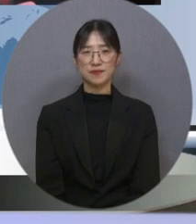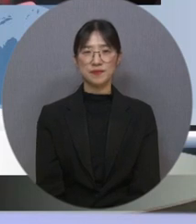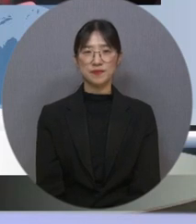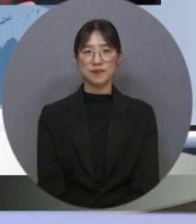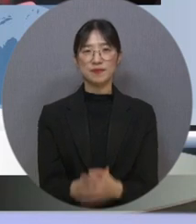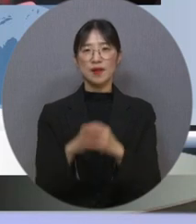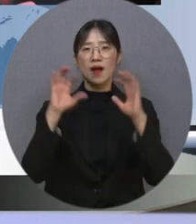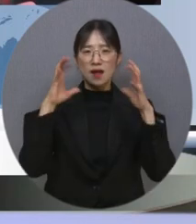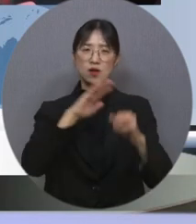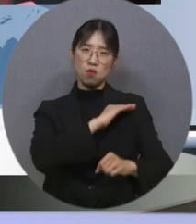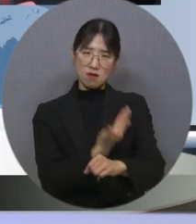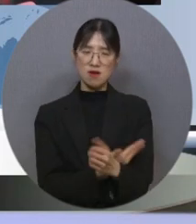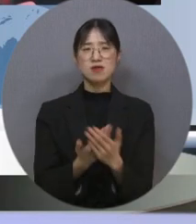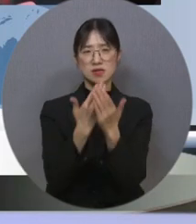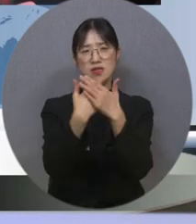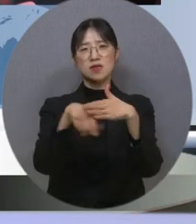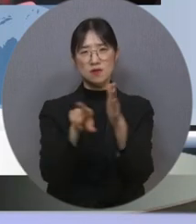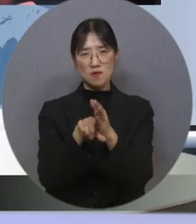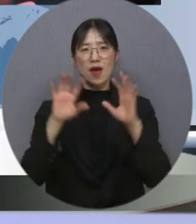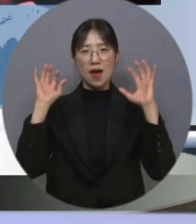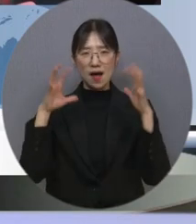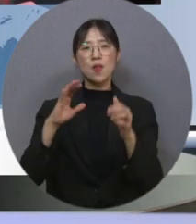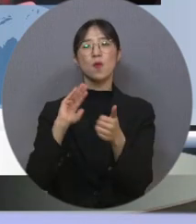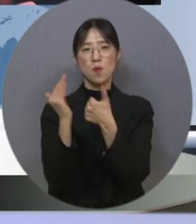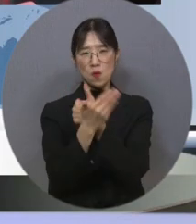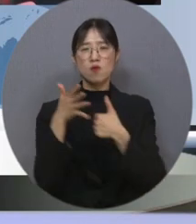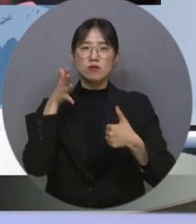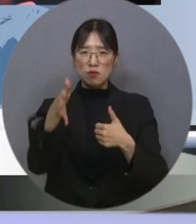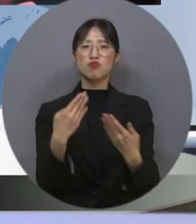아동들의 권리증진을 위한 아동보호전문기관이